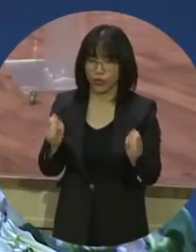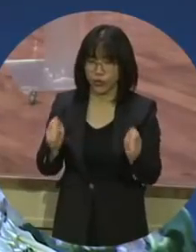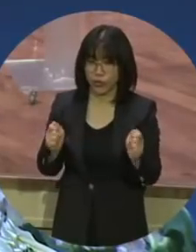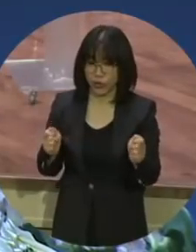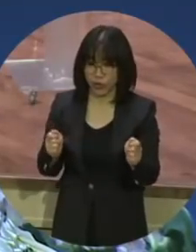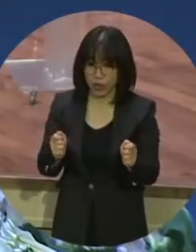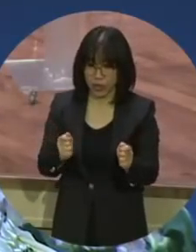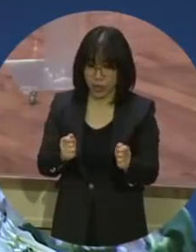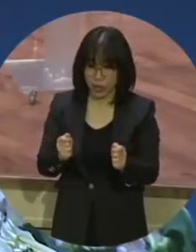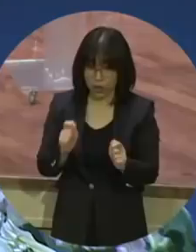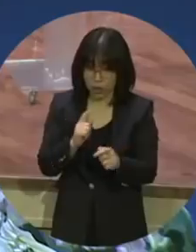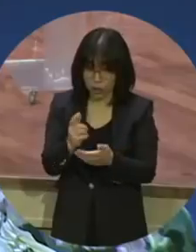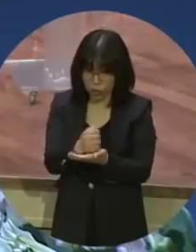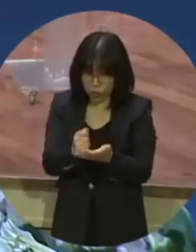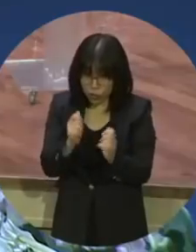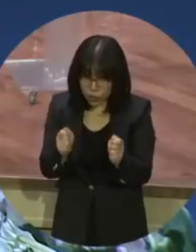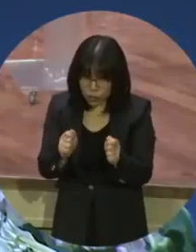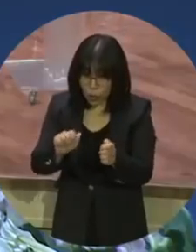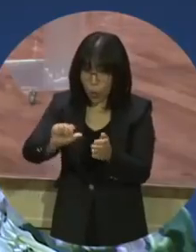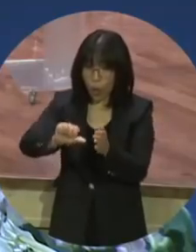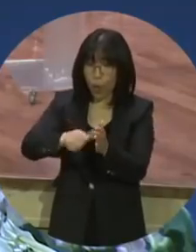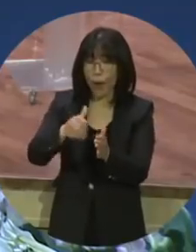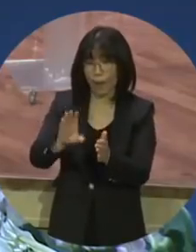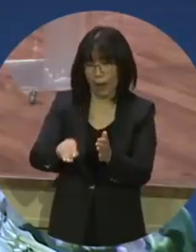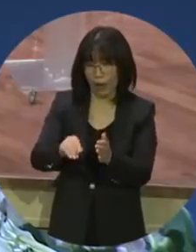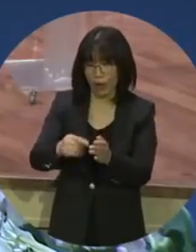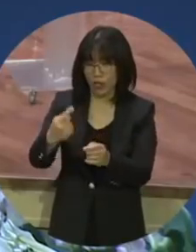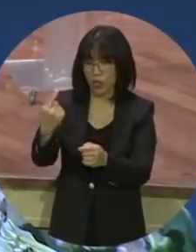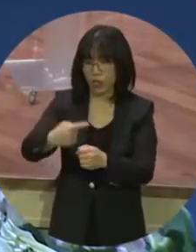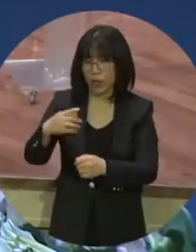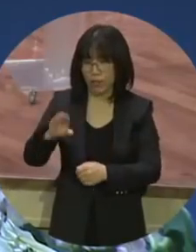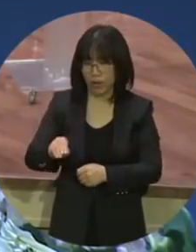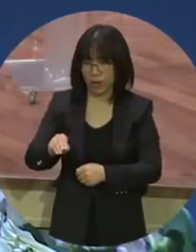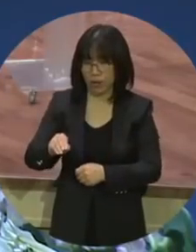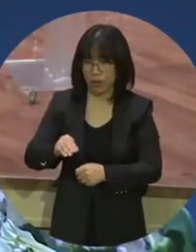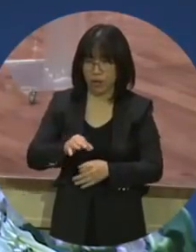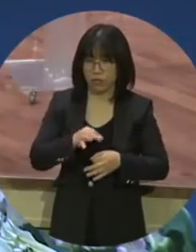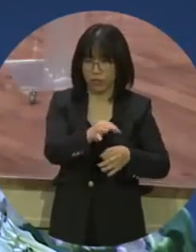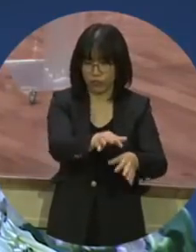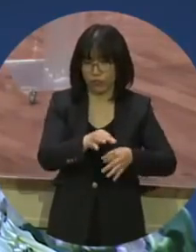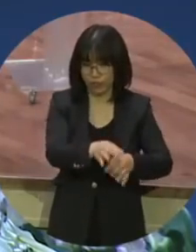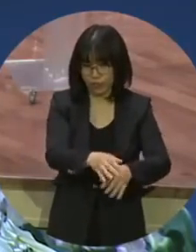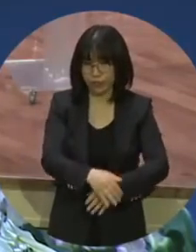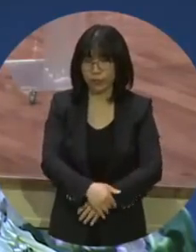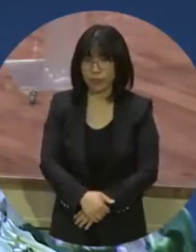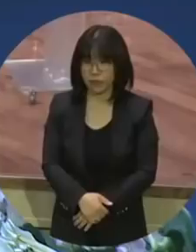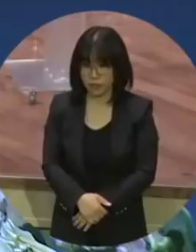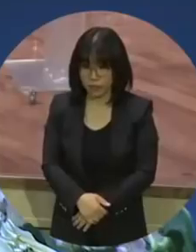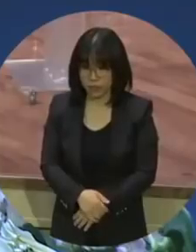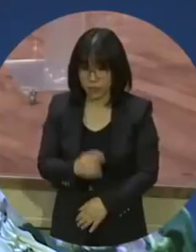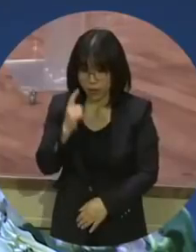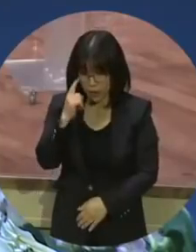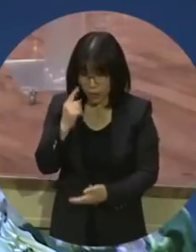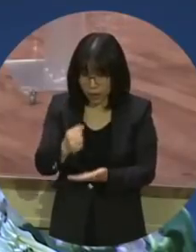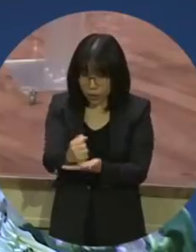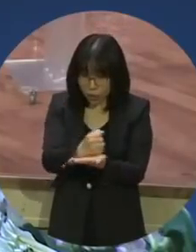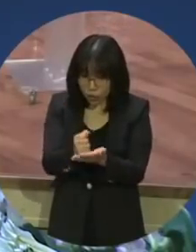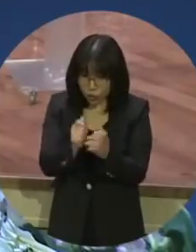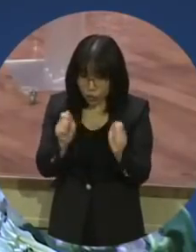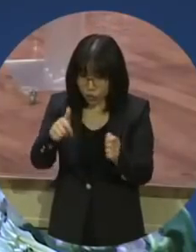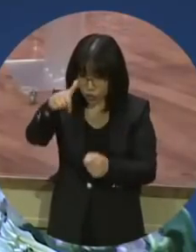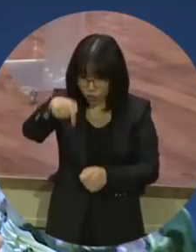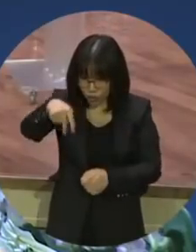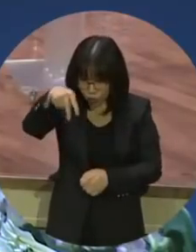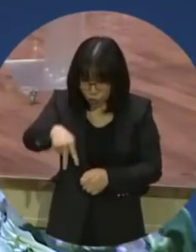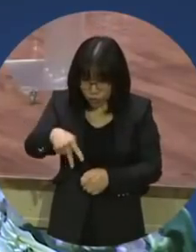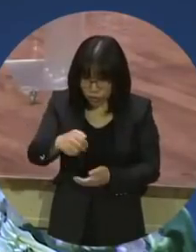번 할 때 최소 500만 원, 좀 크다 싶으면 1000만 원 훌쩍 넘습니다. 그렇게 구술해도